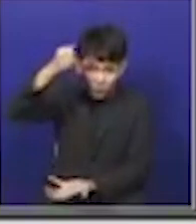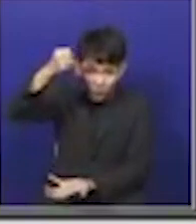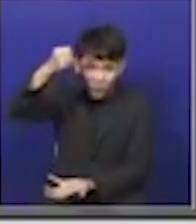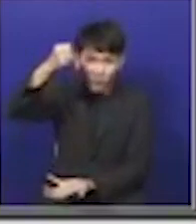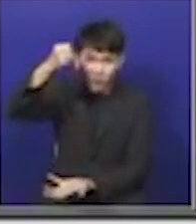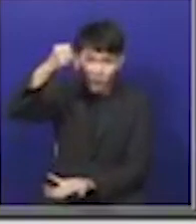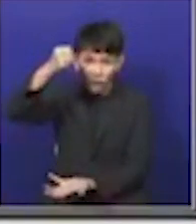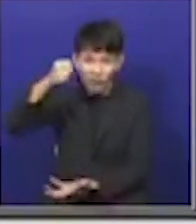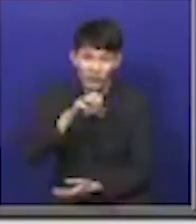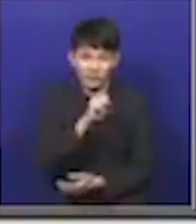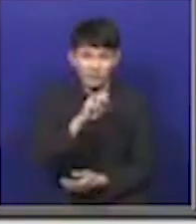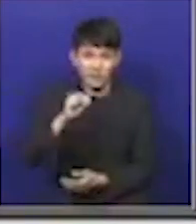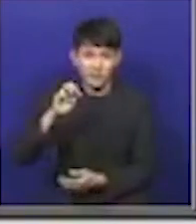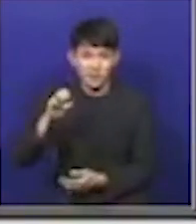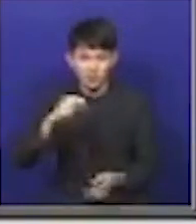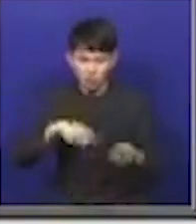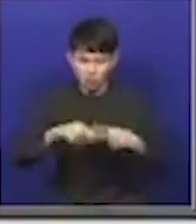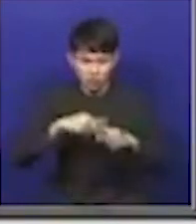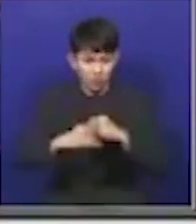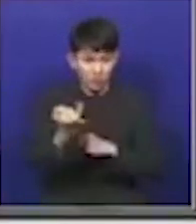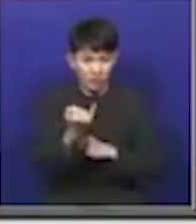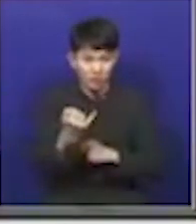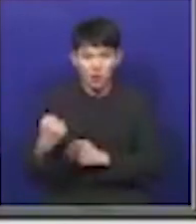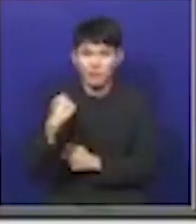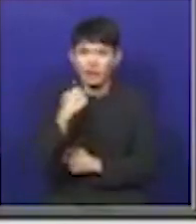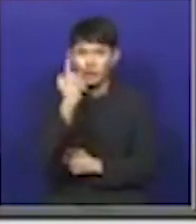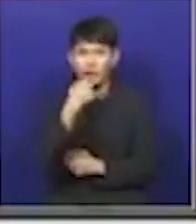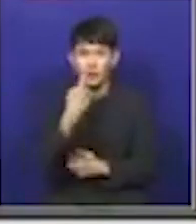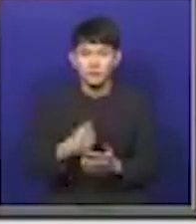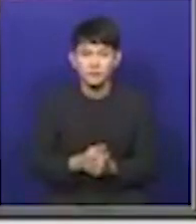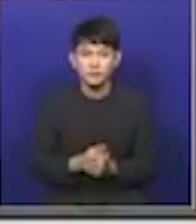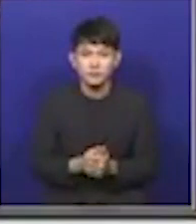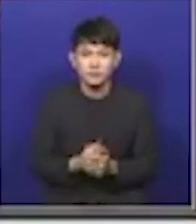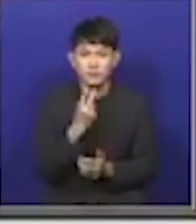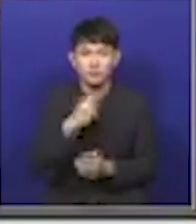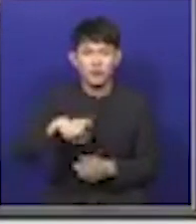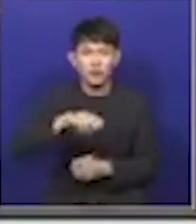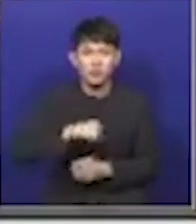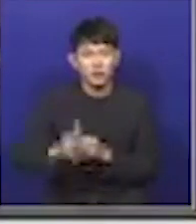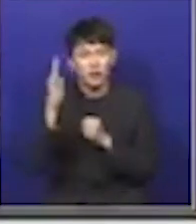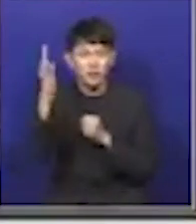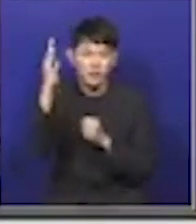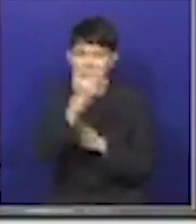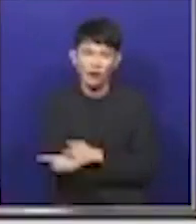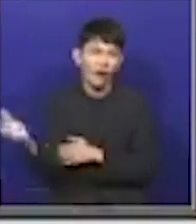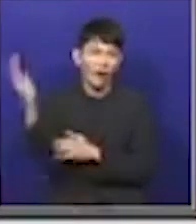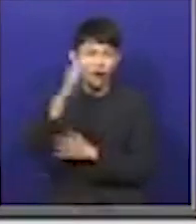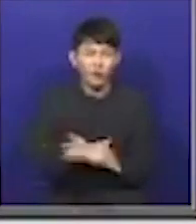ไม่ดีฮะอำนาจไปอยู่กับใครฮะทั้งพี่น้องทุกคนได้อภิปรายกันมาวันนี้ทั้งวันแล้ว